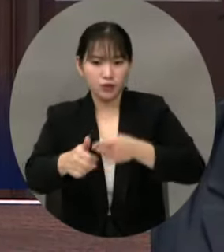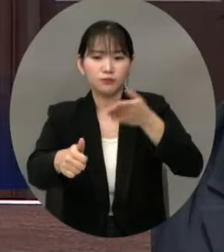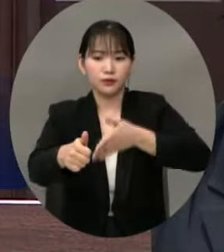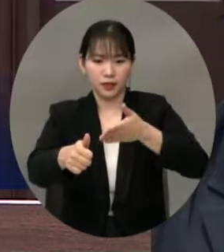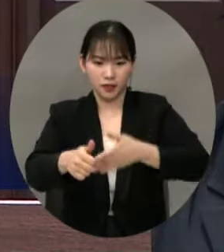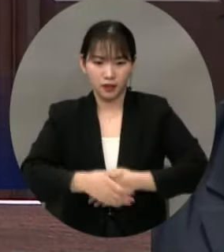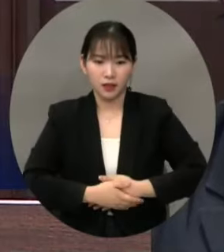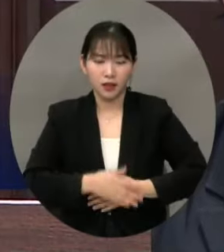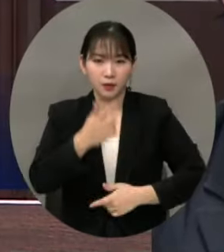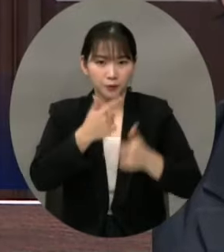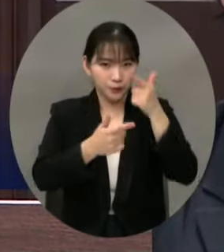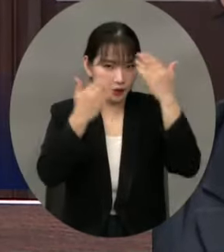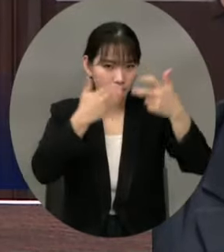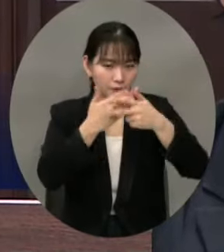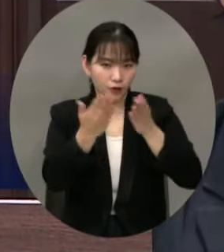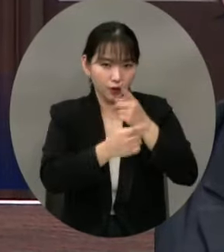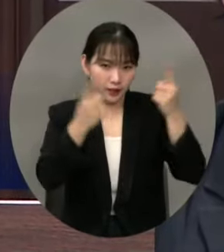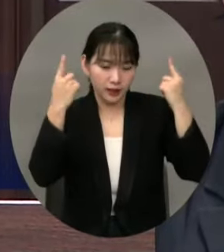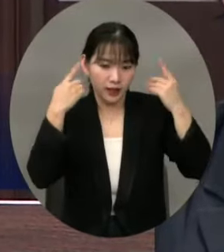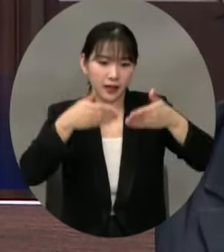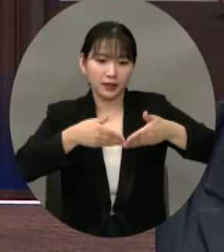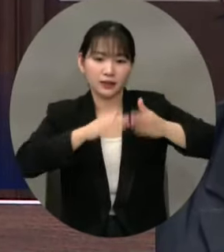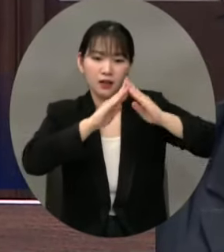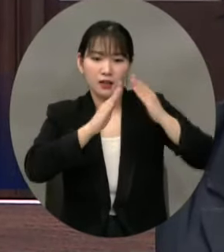요구하며 목포대학교 의과대학 설립